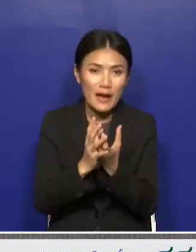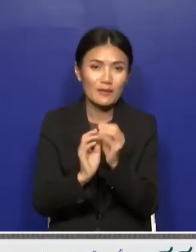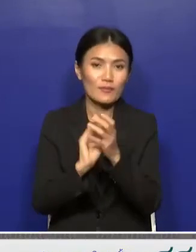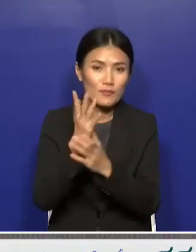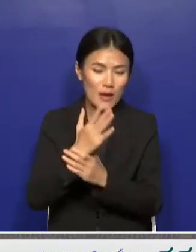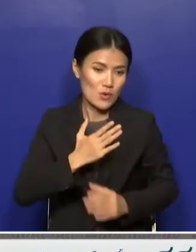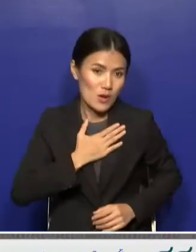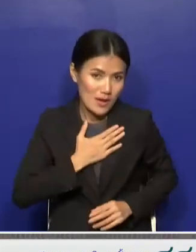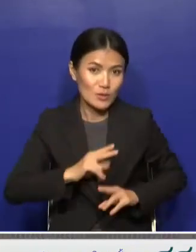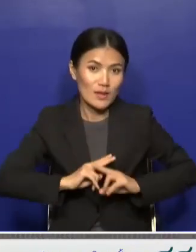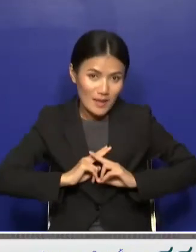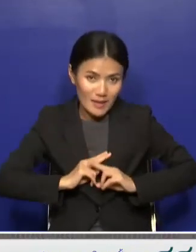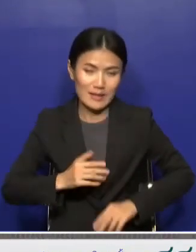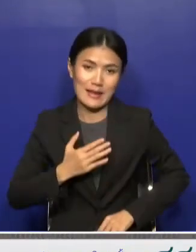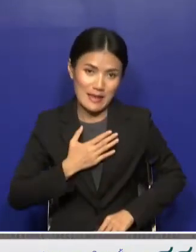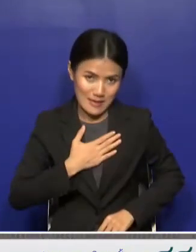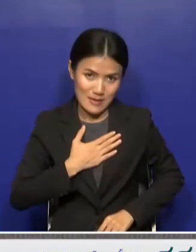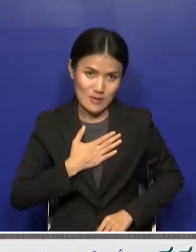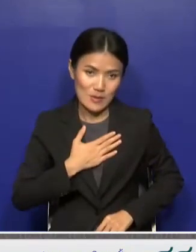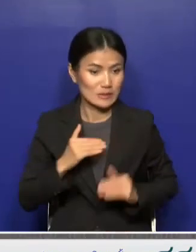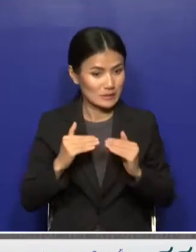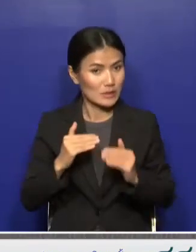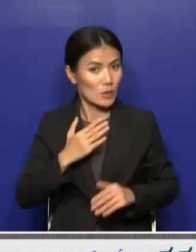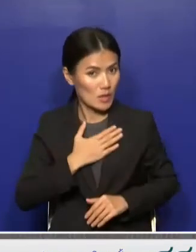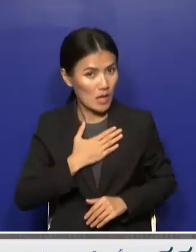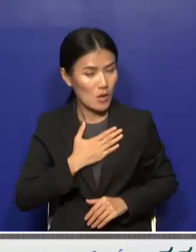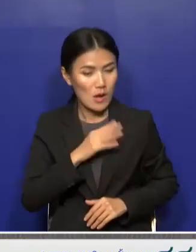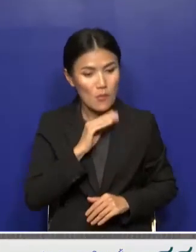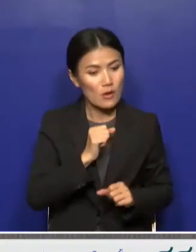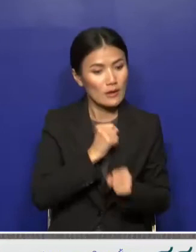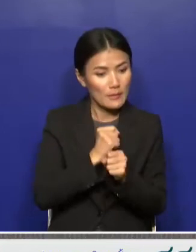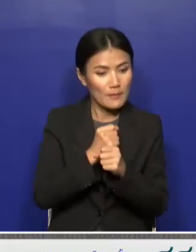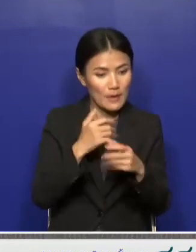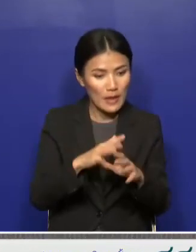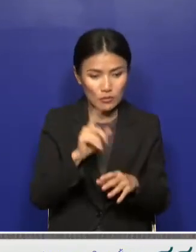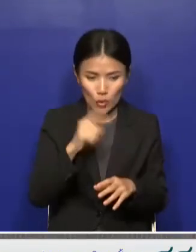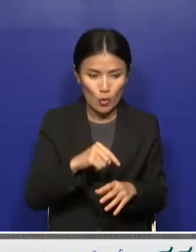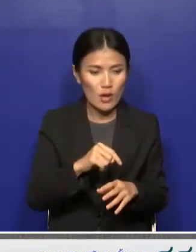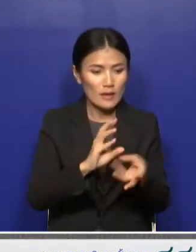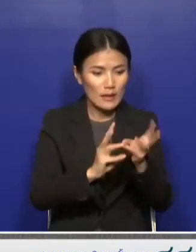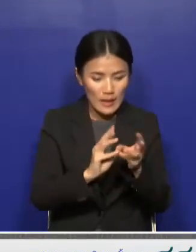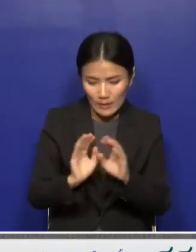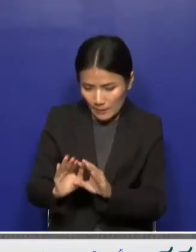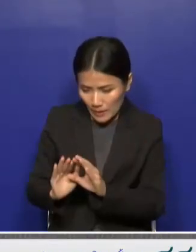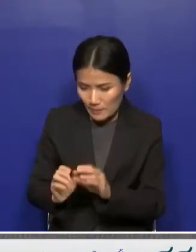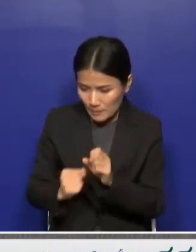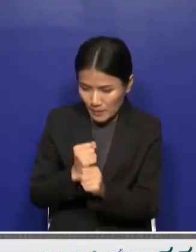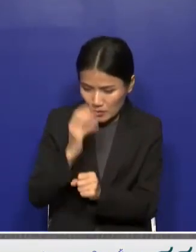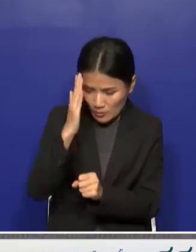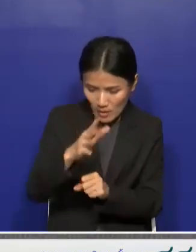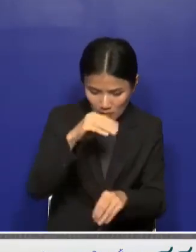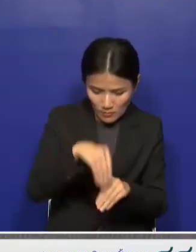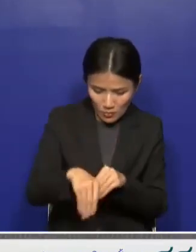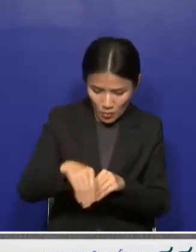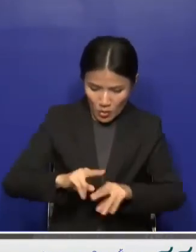การหรือของมหาวิทยาลัยเนี่ยเราจะต้องมีสิทธิ์นะครับชาวนาจะต้องมีสิทธิ์ในการเก็บพันธุ์ไว้เพื่อปลูกต่อไปนะครับผ